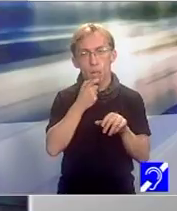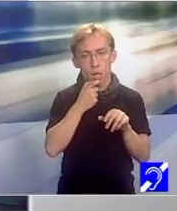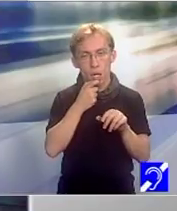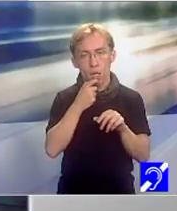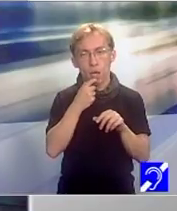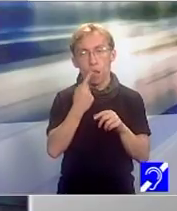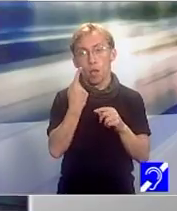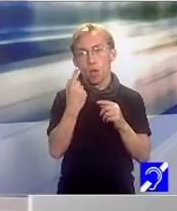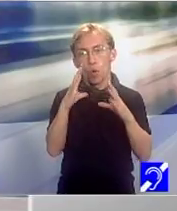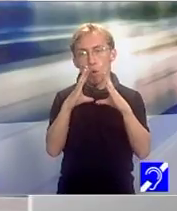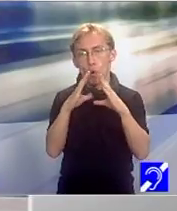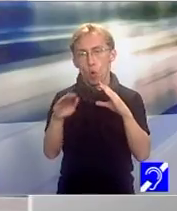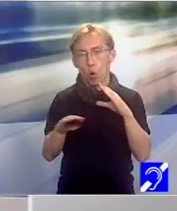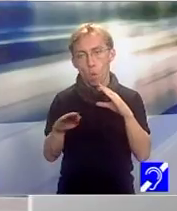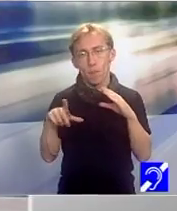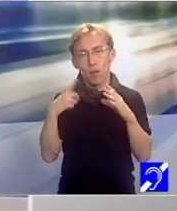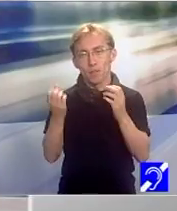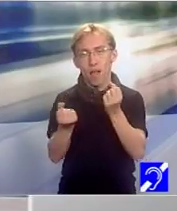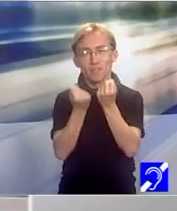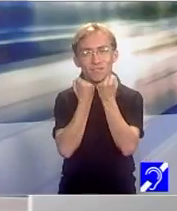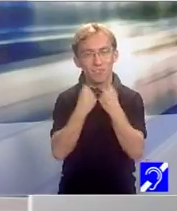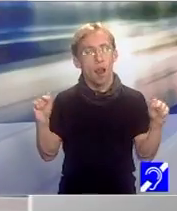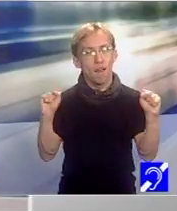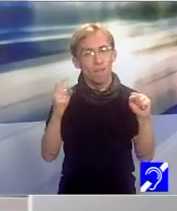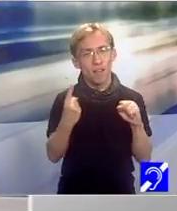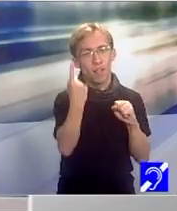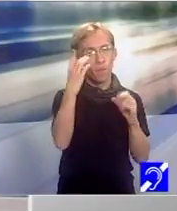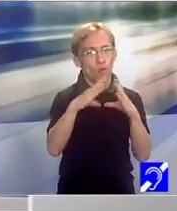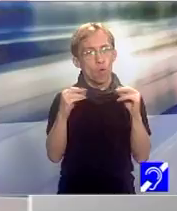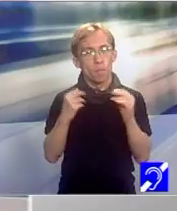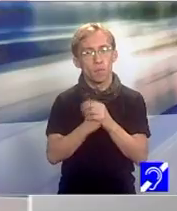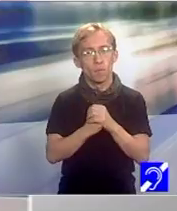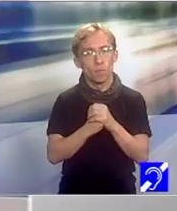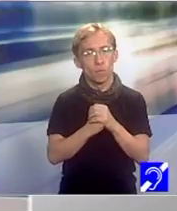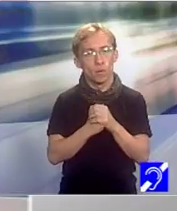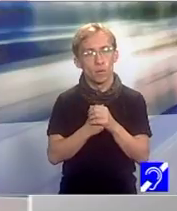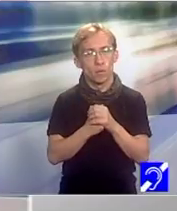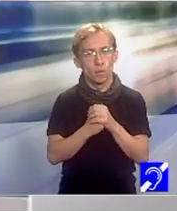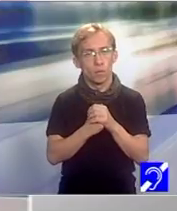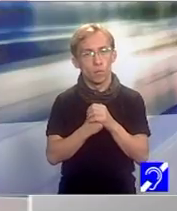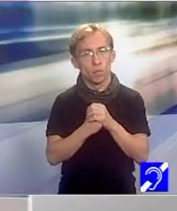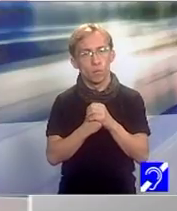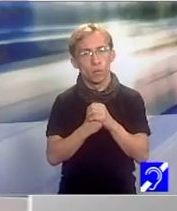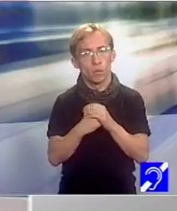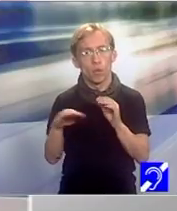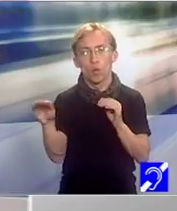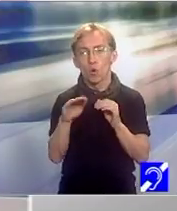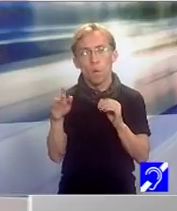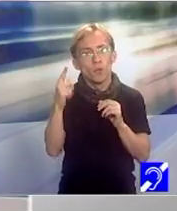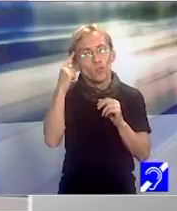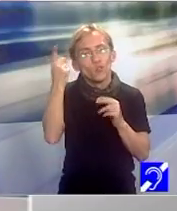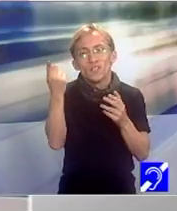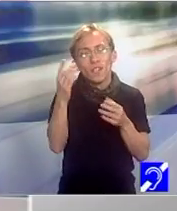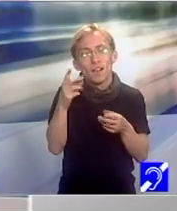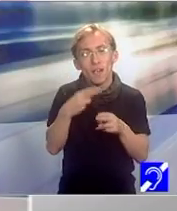salvat din România cu boala lui. Îmi dat 26.000 de euro. Am vândut-o din casă, am avut 2 joburi. Copilul meu nu știe că a fost bolnav. I-am